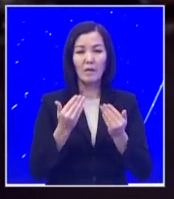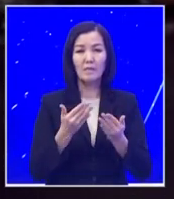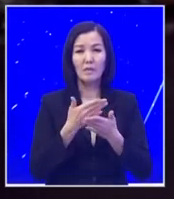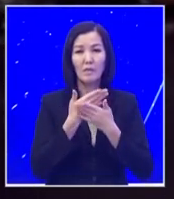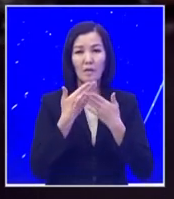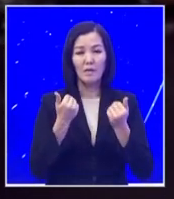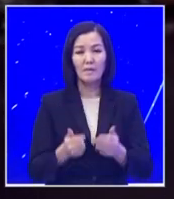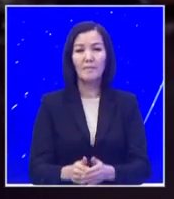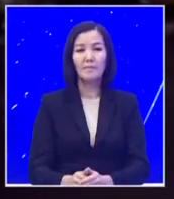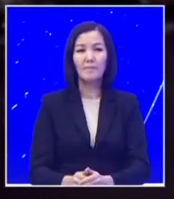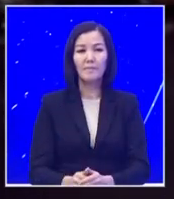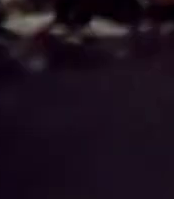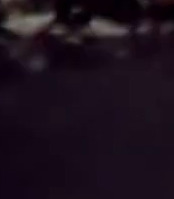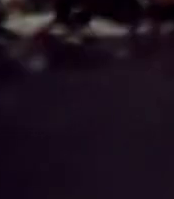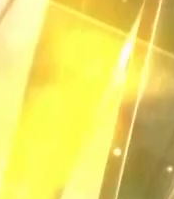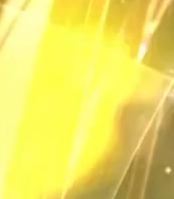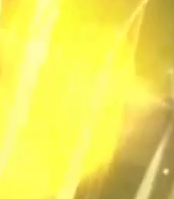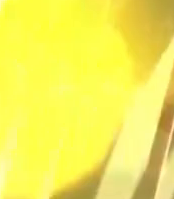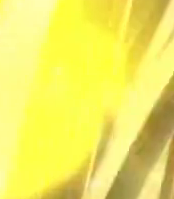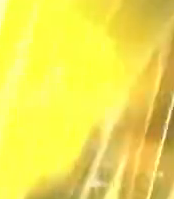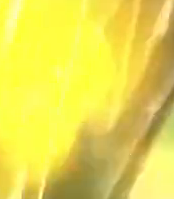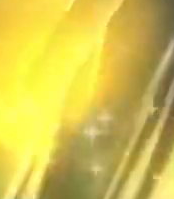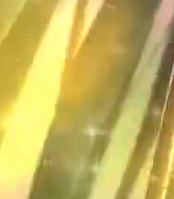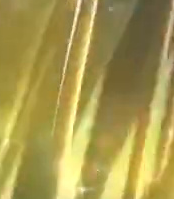Оразалы, Надир Хамзин, Жетісу телеарнасы.